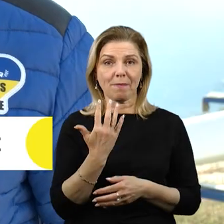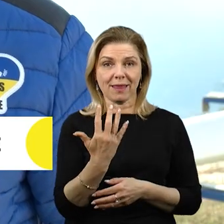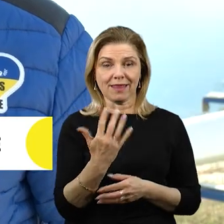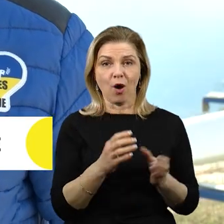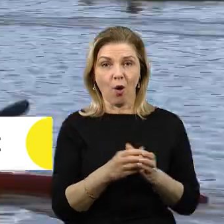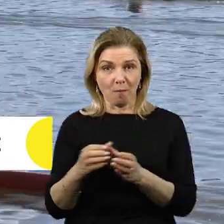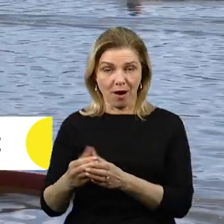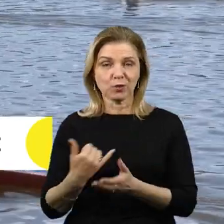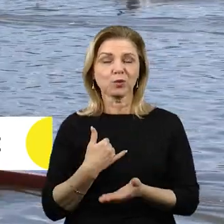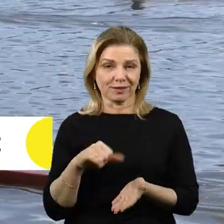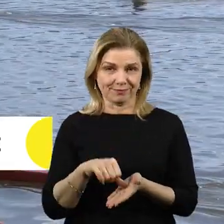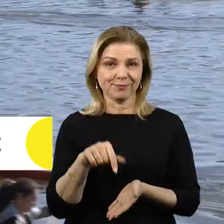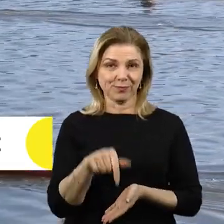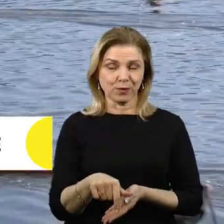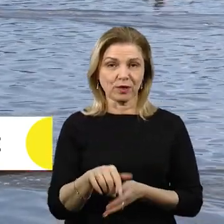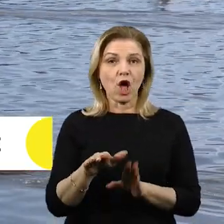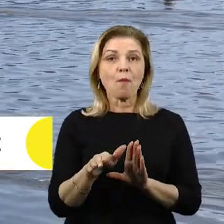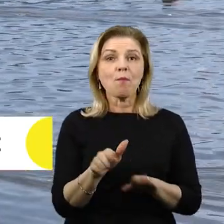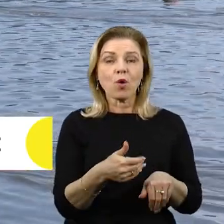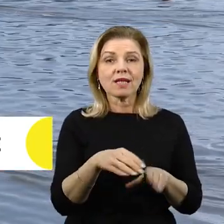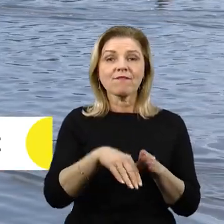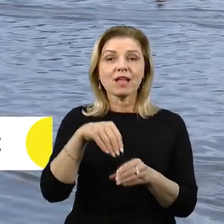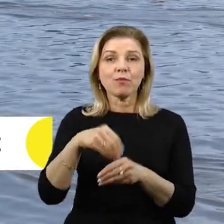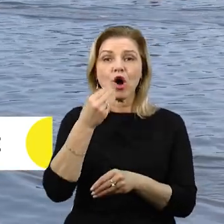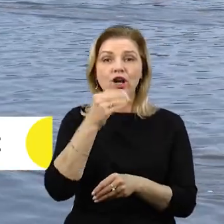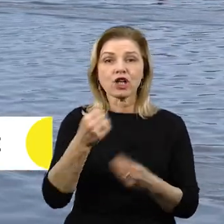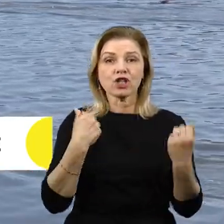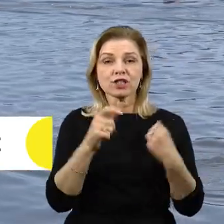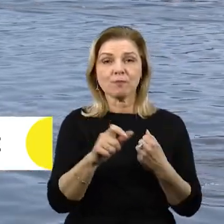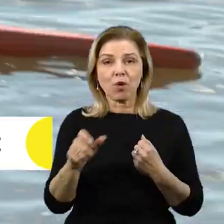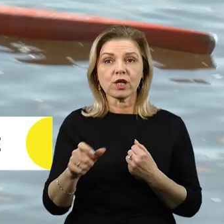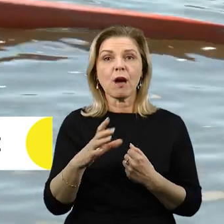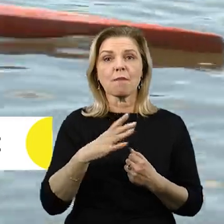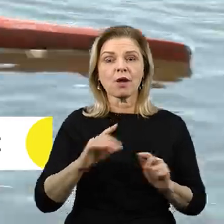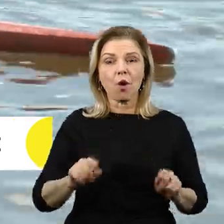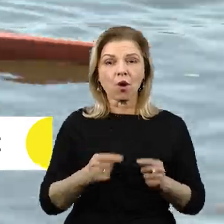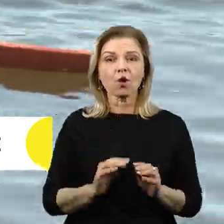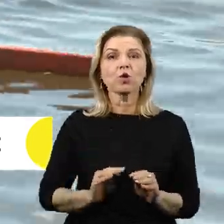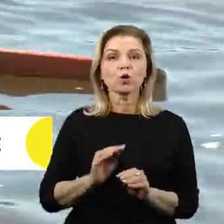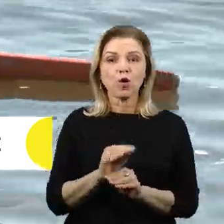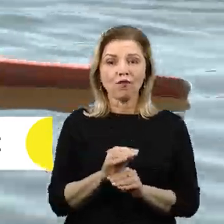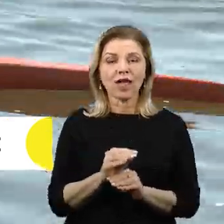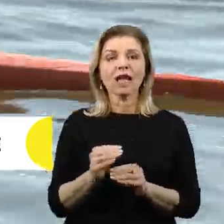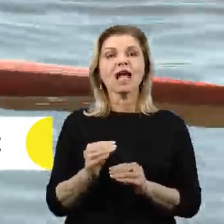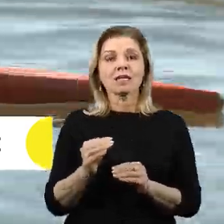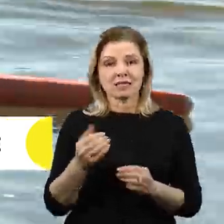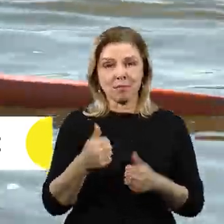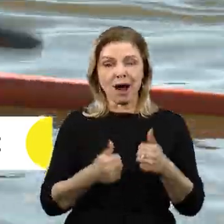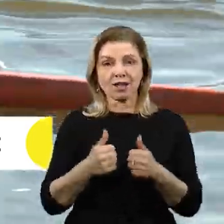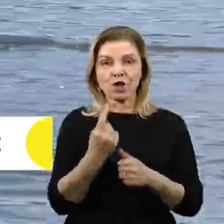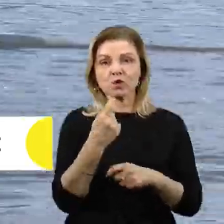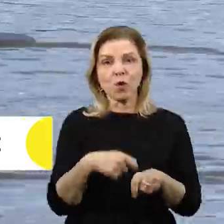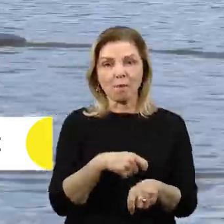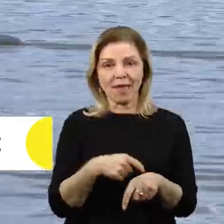присутствуют здесь після відбору кращих спортсменів на Довгій дистанції були організовані додаткові спринтерські змагання на 100